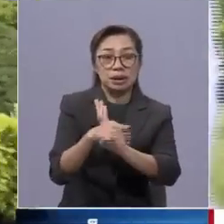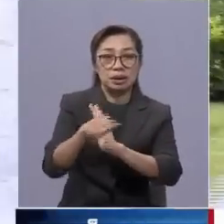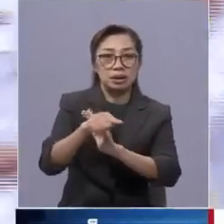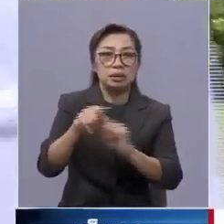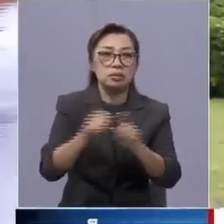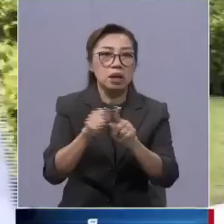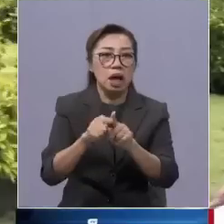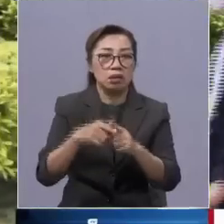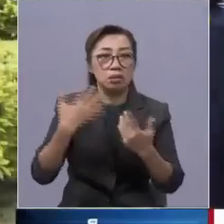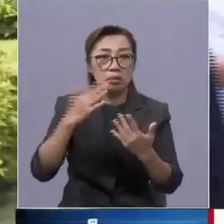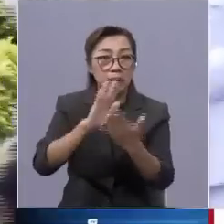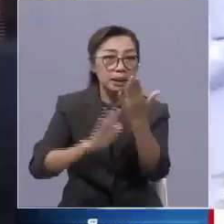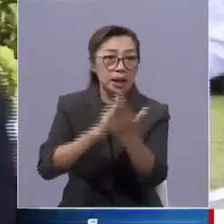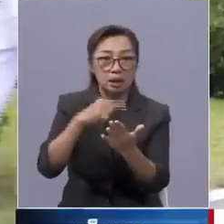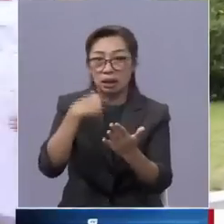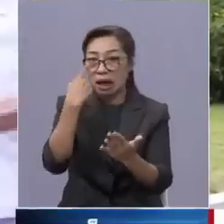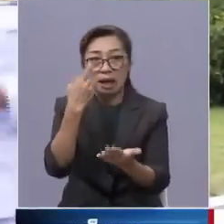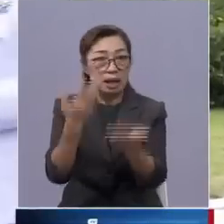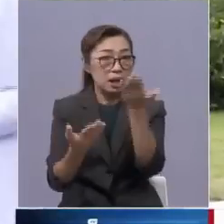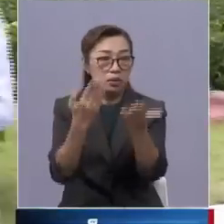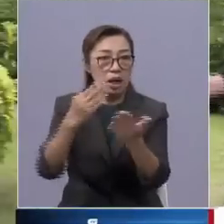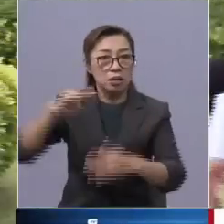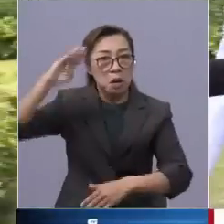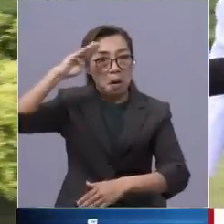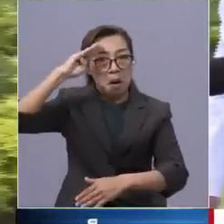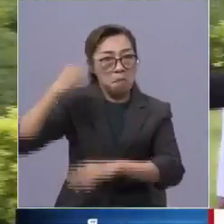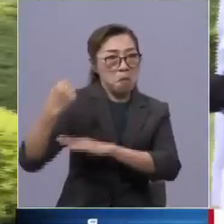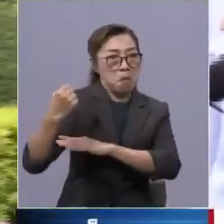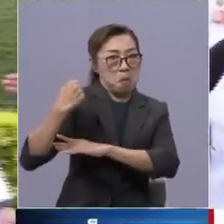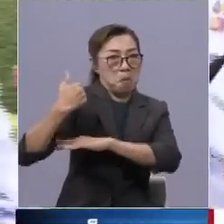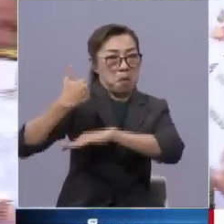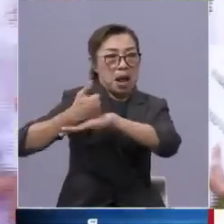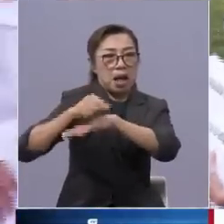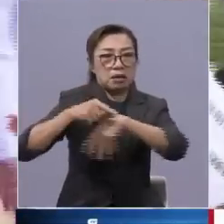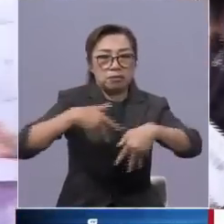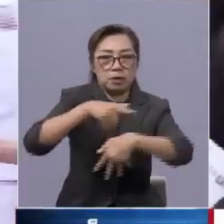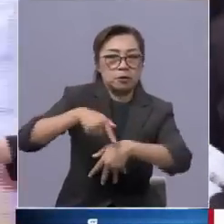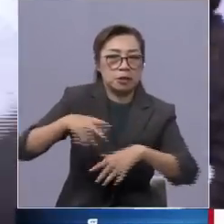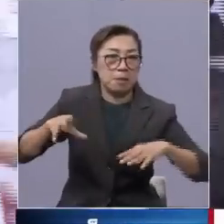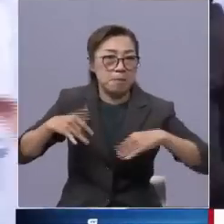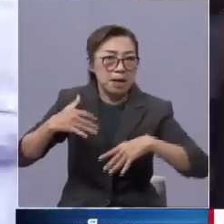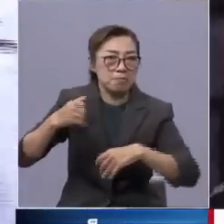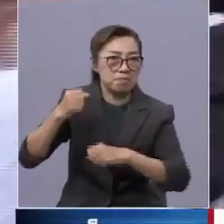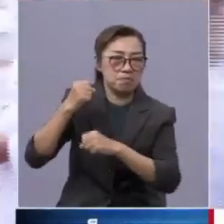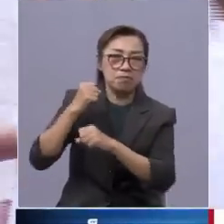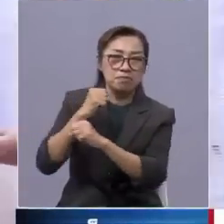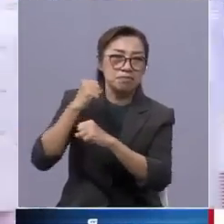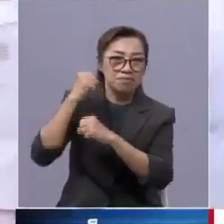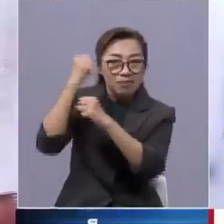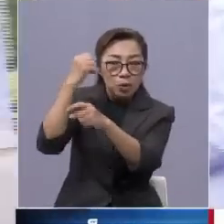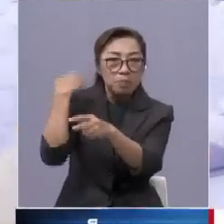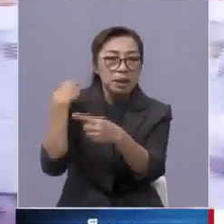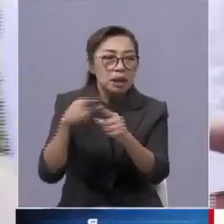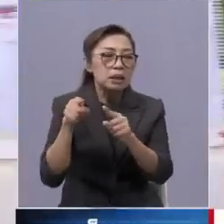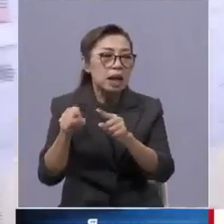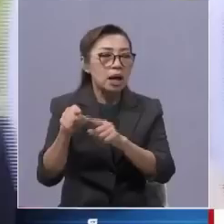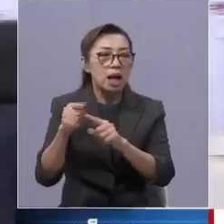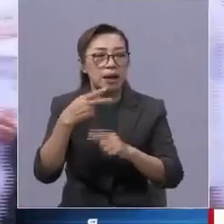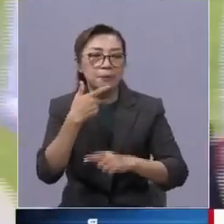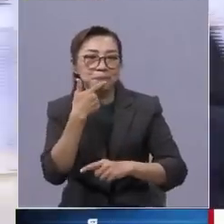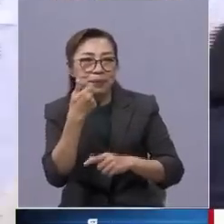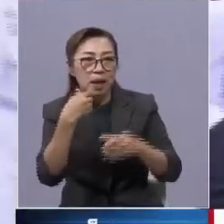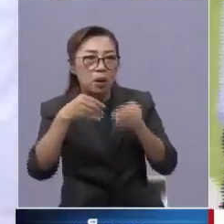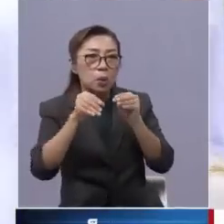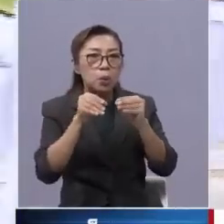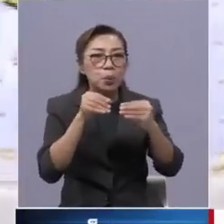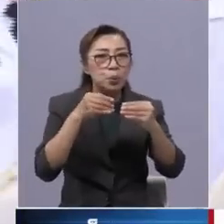ฝั่งรากลึกเนี่ยนะครับจะปฏิรูปจะมีแรงต้านแต่ถ้าสามารถประนีประนอมอำนาจ ผ่อนสั้นยาวถ้อยทีถ้อยอา